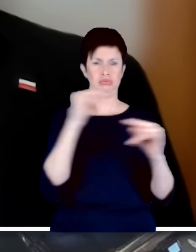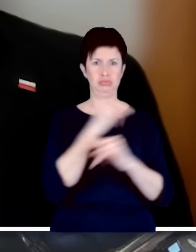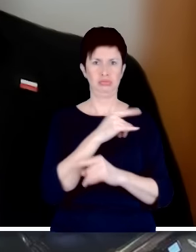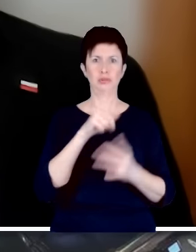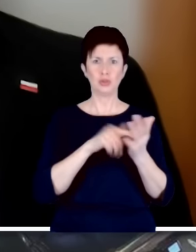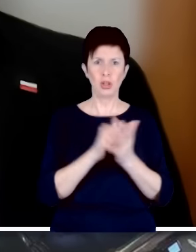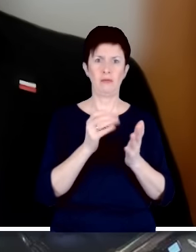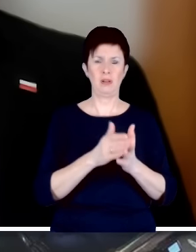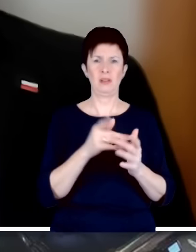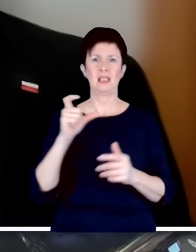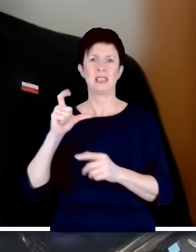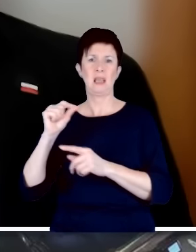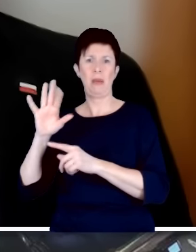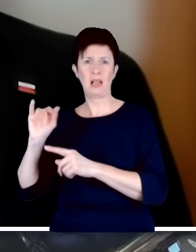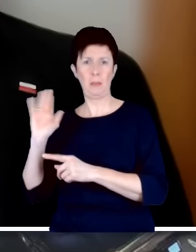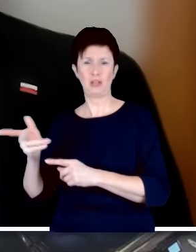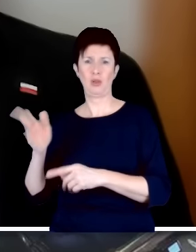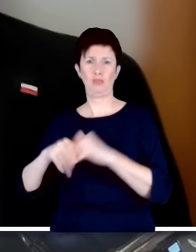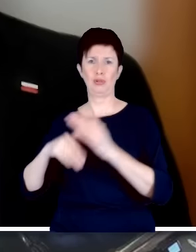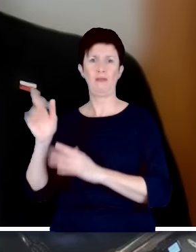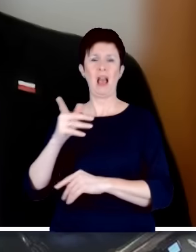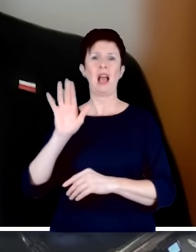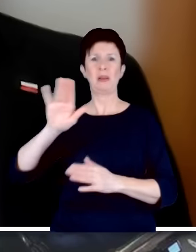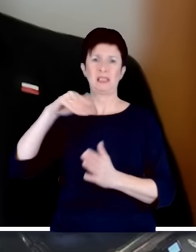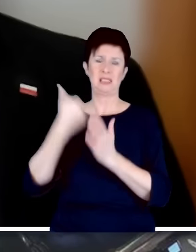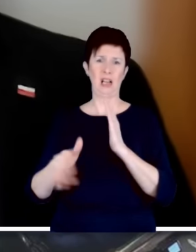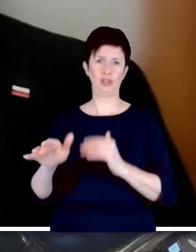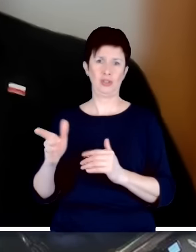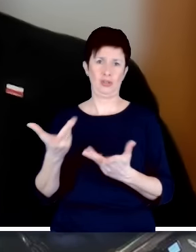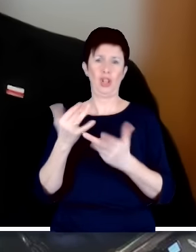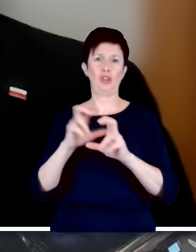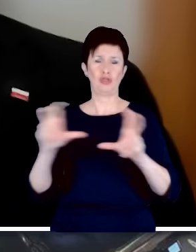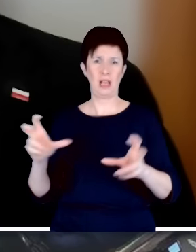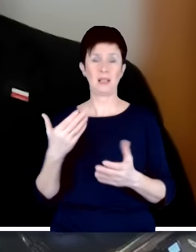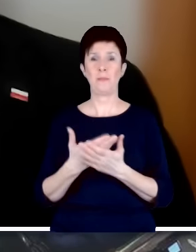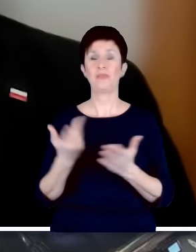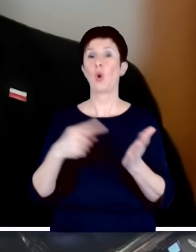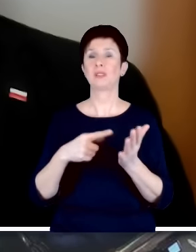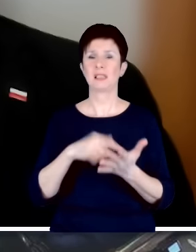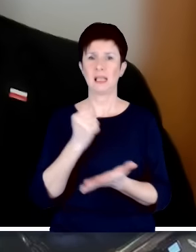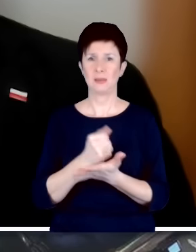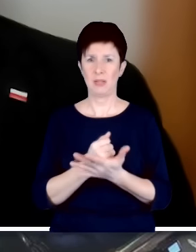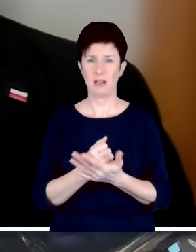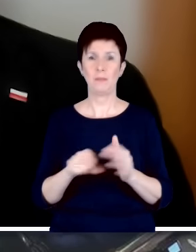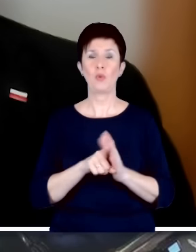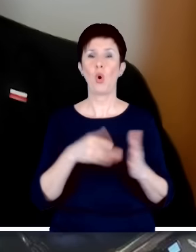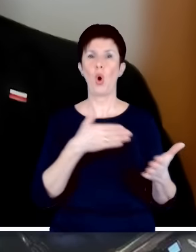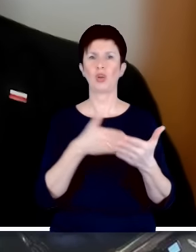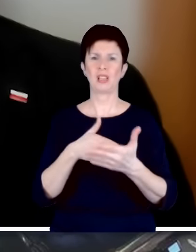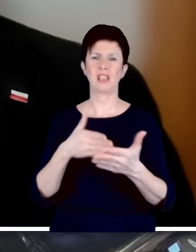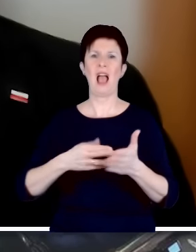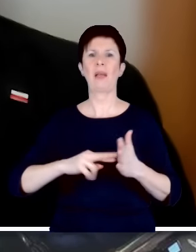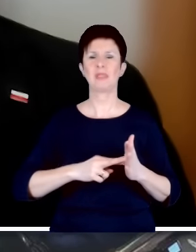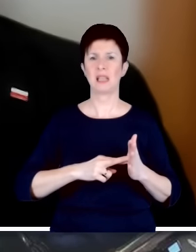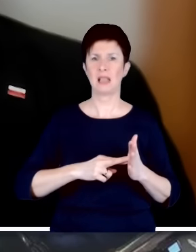CPK, tylko w międzyczasie straciwszy wiele miliardów i wiele lat. No i ostatnia sprawa jest też ograniczenie administracyjne wynikające z